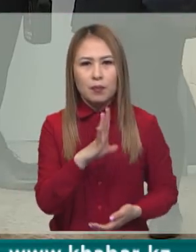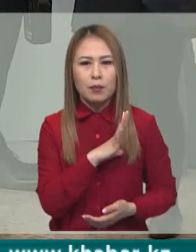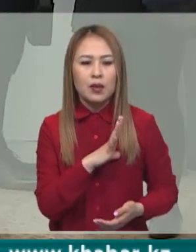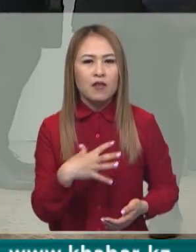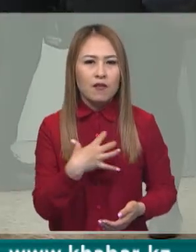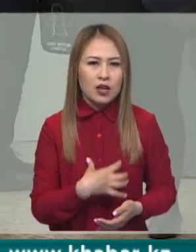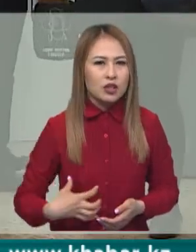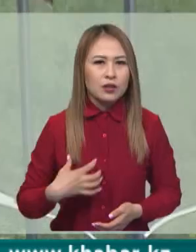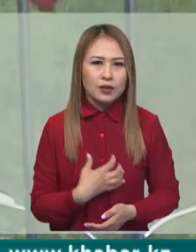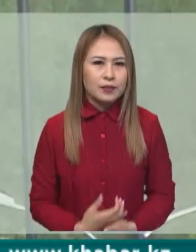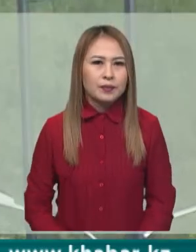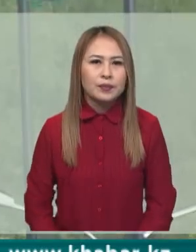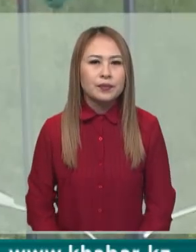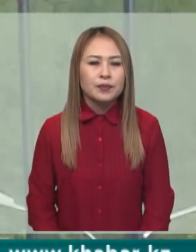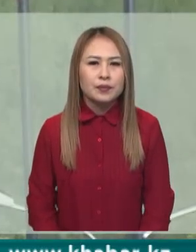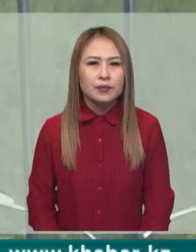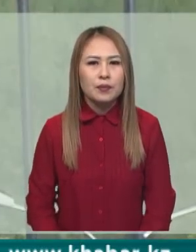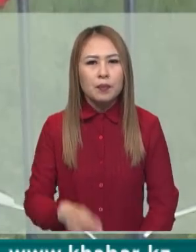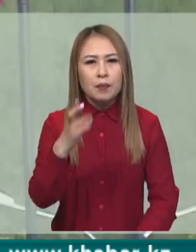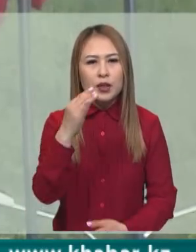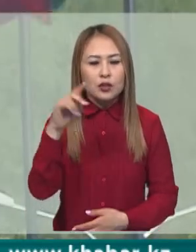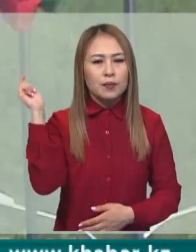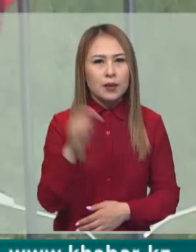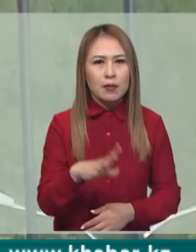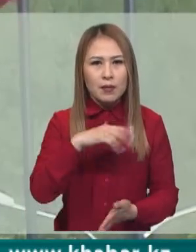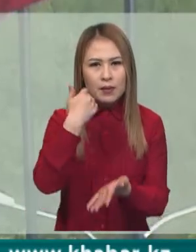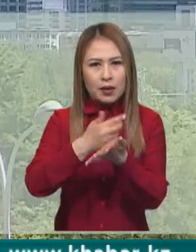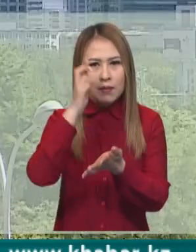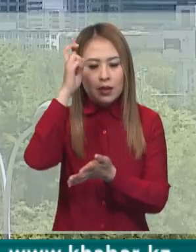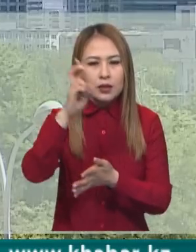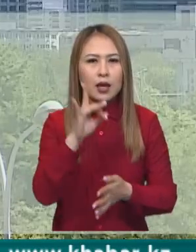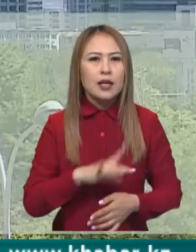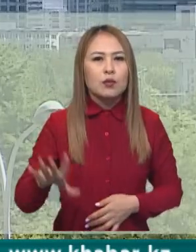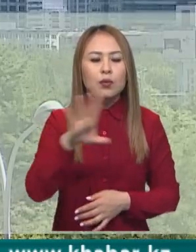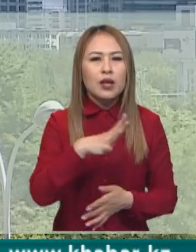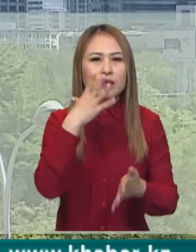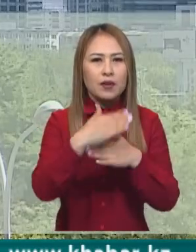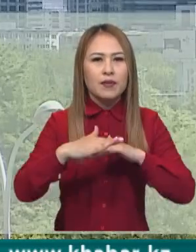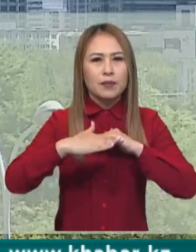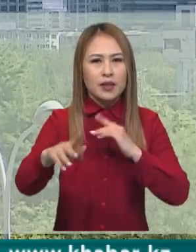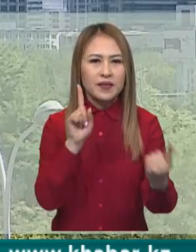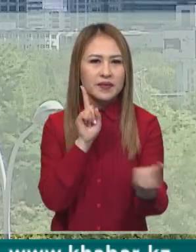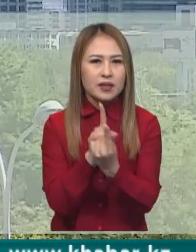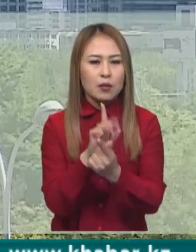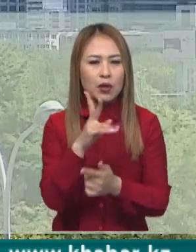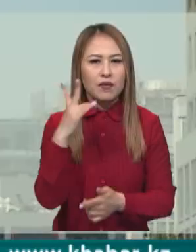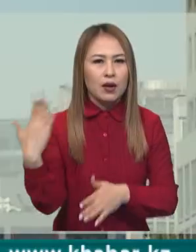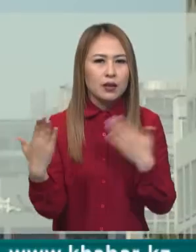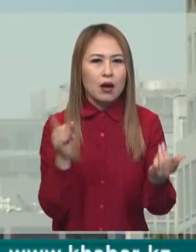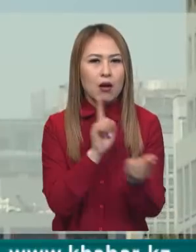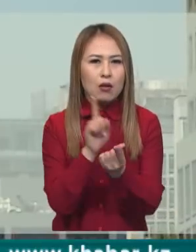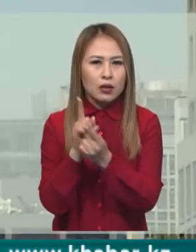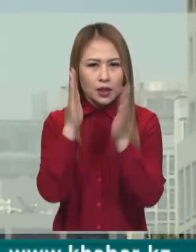ретінде пайдаланылып отыр. Бейжіңге келген мемлекет басшыларын Қытай Халық Республикасының төрағасы өз резиденциясында қарсы алып, екіжақты кездесулерді